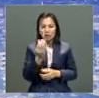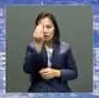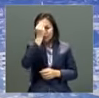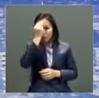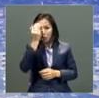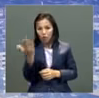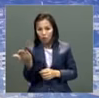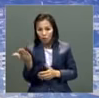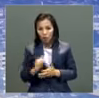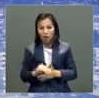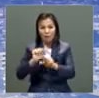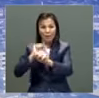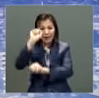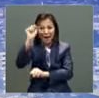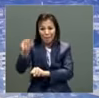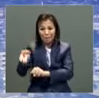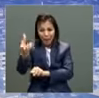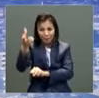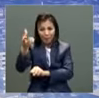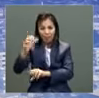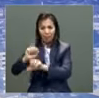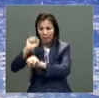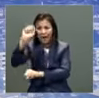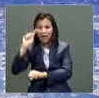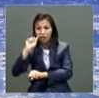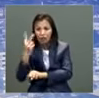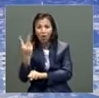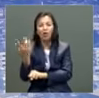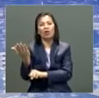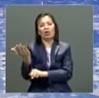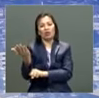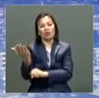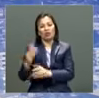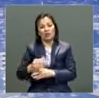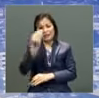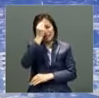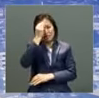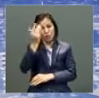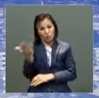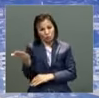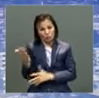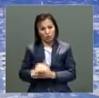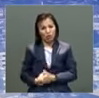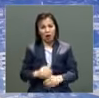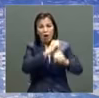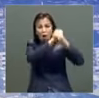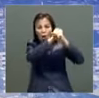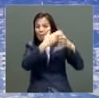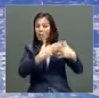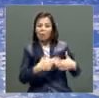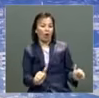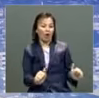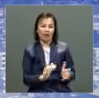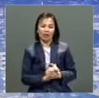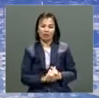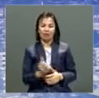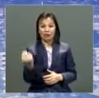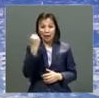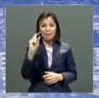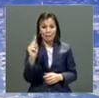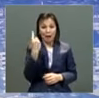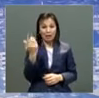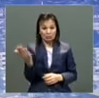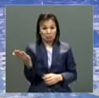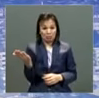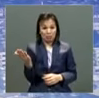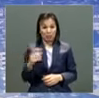เพิ่งจะมาประกาศเองนะฮะเมื่อสัปดาห์ที่ผ่านมานี่เองเพราะฉะนั้นกาดเขาตกไปหน่อยนึงเขาก็เข้มขึ้นมาเพราะฉะ